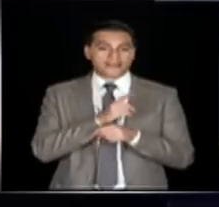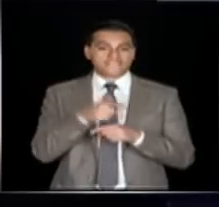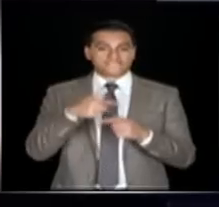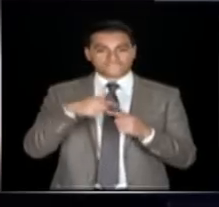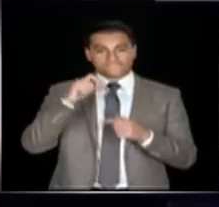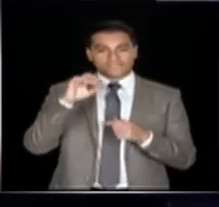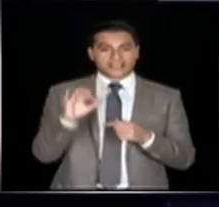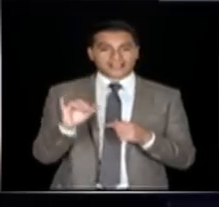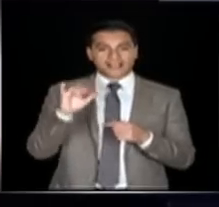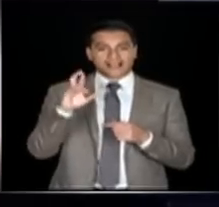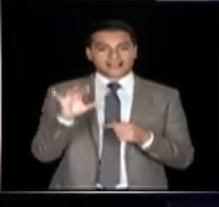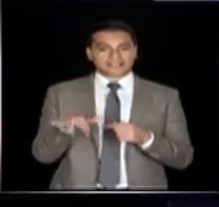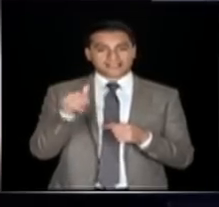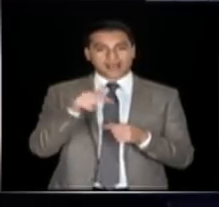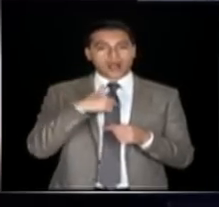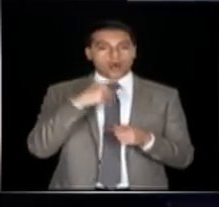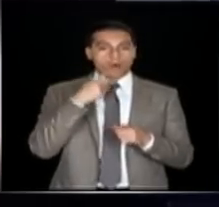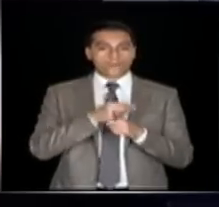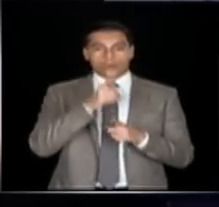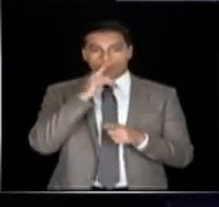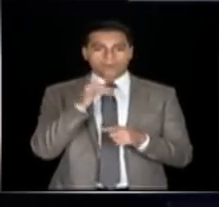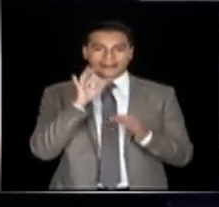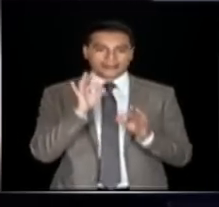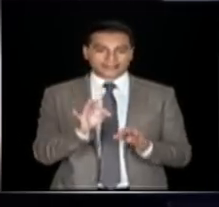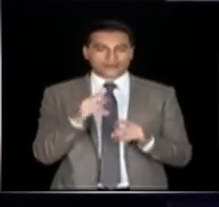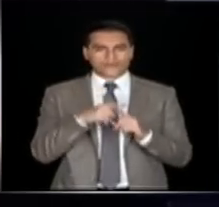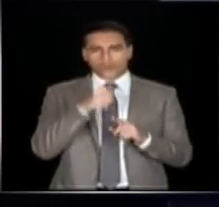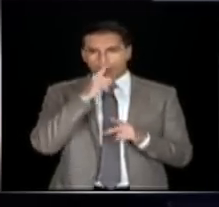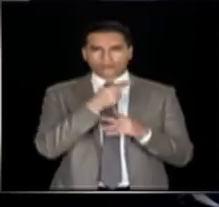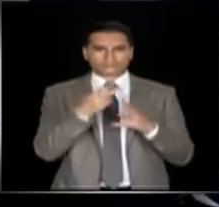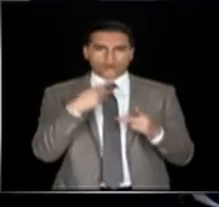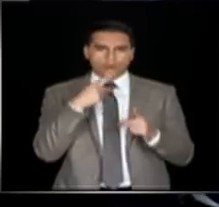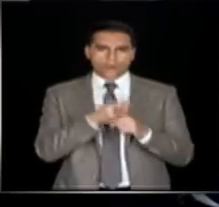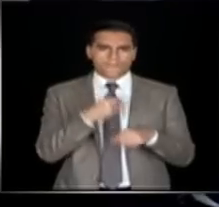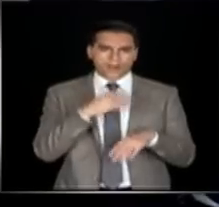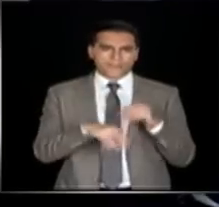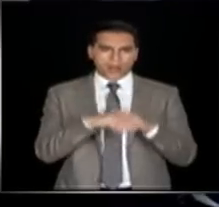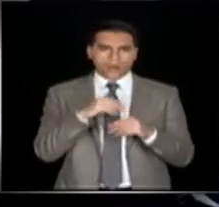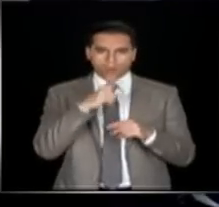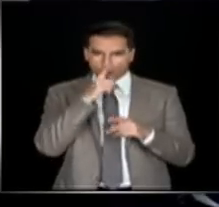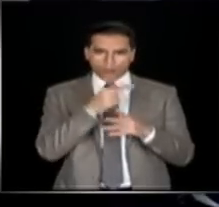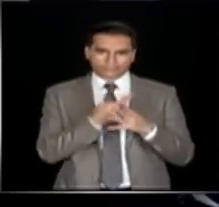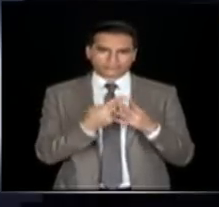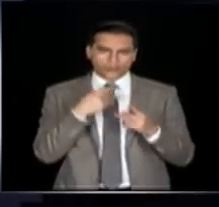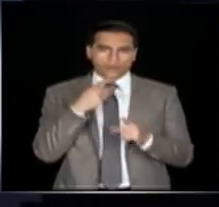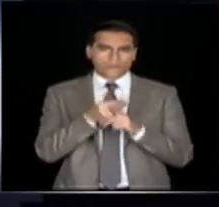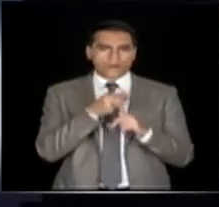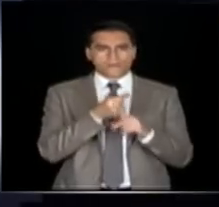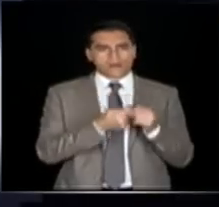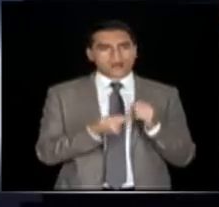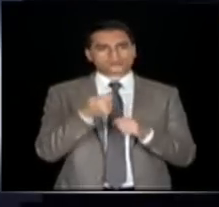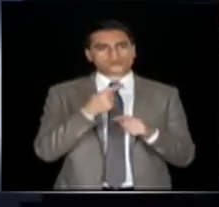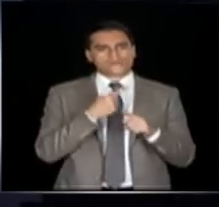أنا اللغة العربية أنا بحبها طبعا جدا، اللغات طبعا الحمد لله يعني بحاول أطور نفسي في اللغات، وبالإضافة